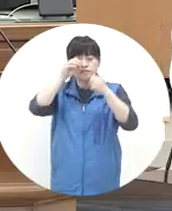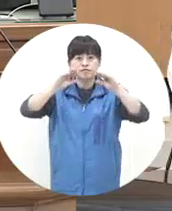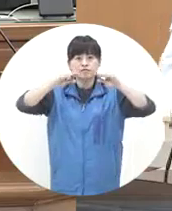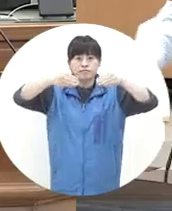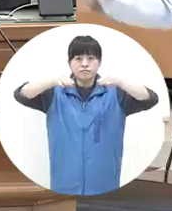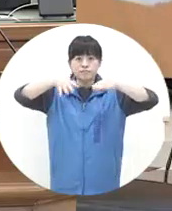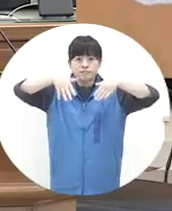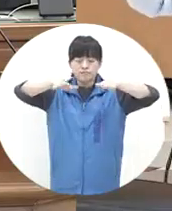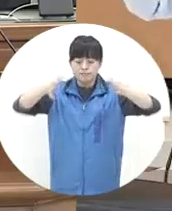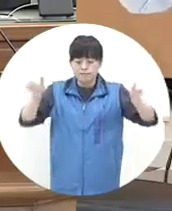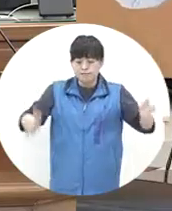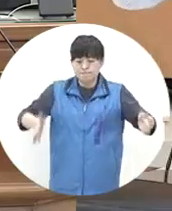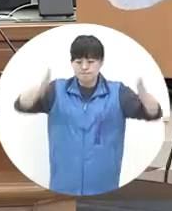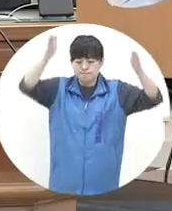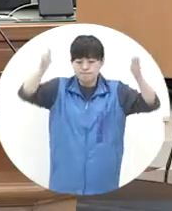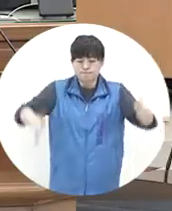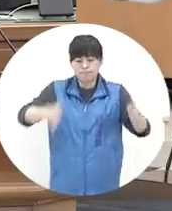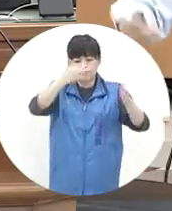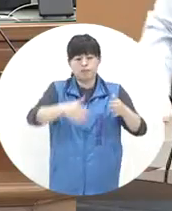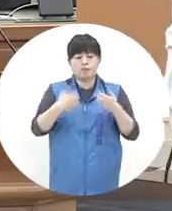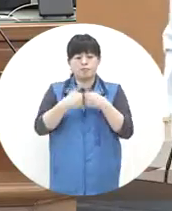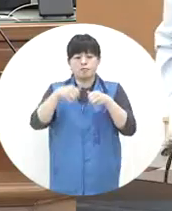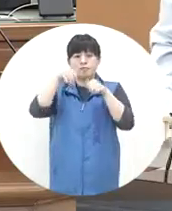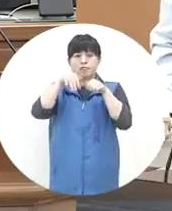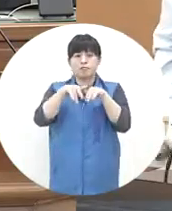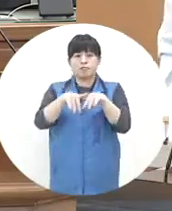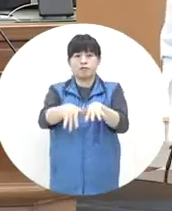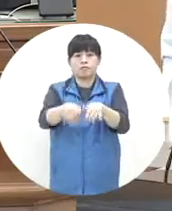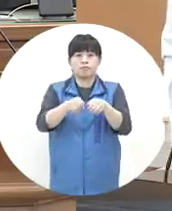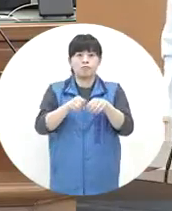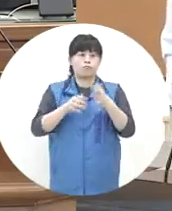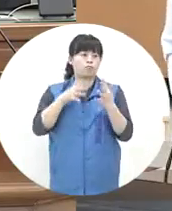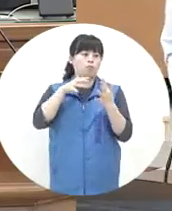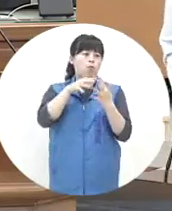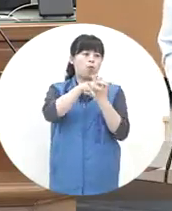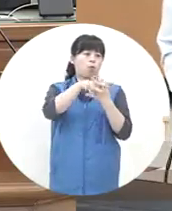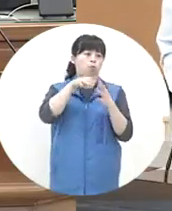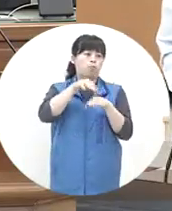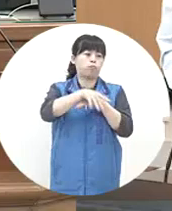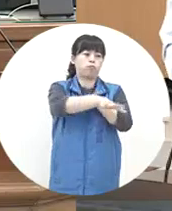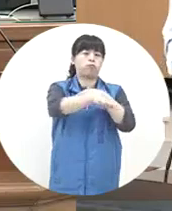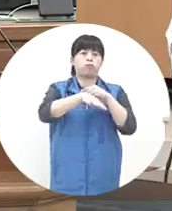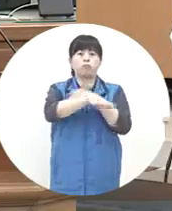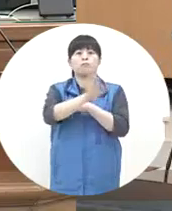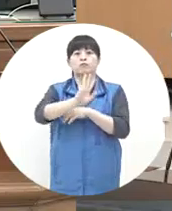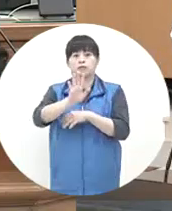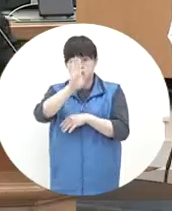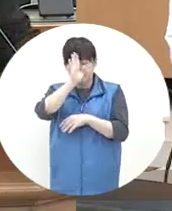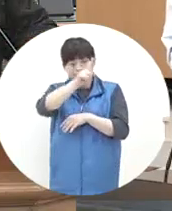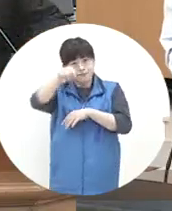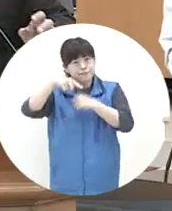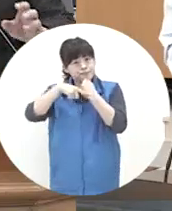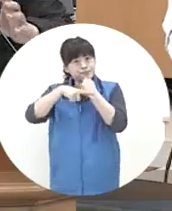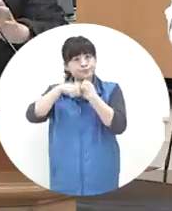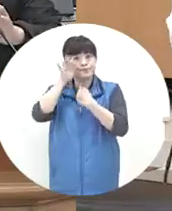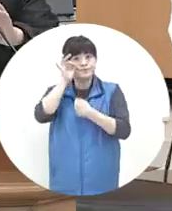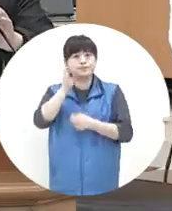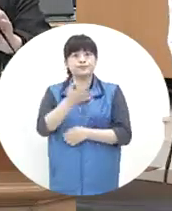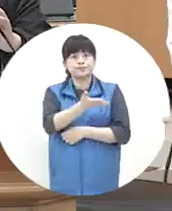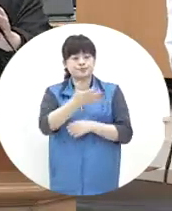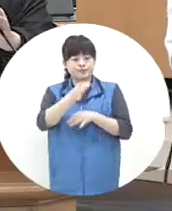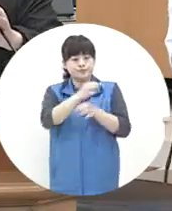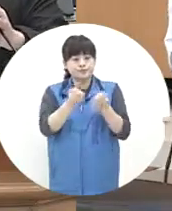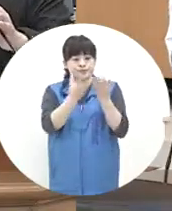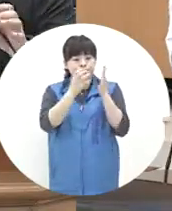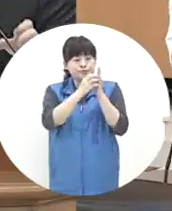围、哦啊、不要让冷气都是一直不断的跑光光这样子。欸、请市长请经发局